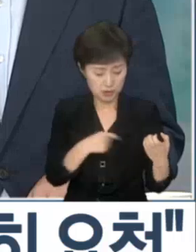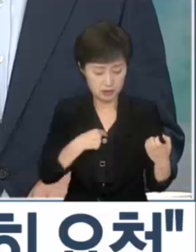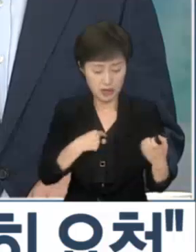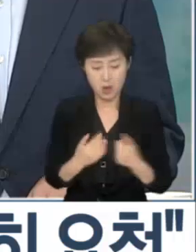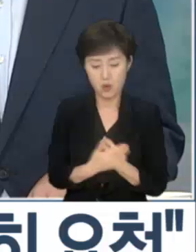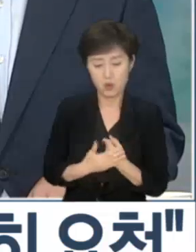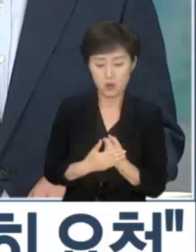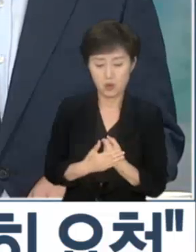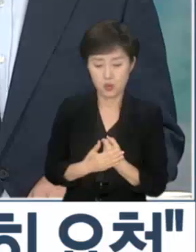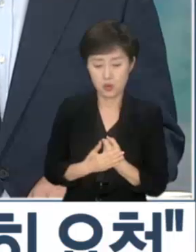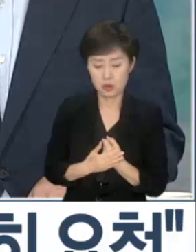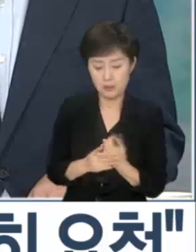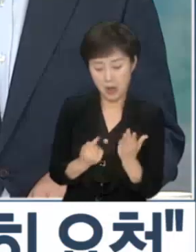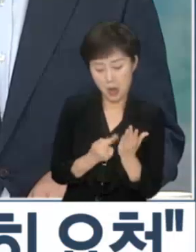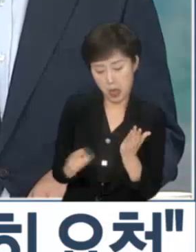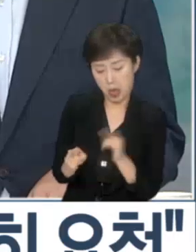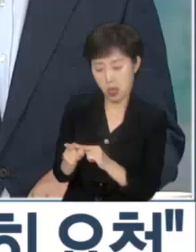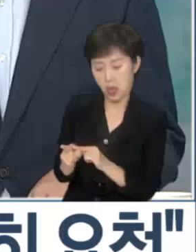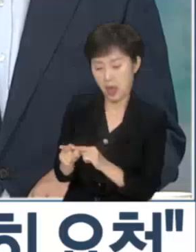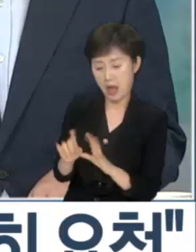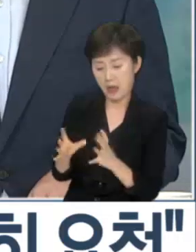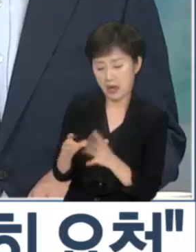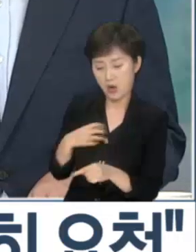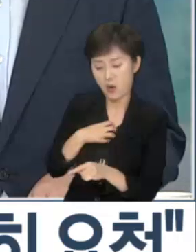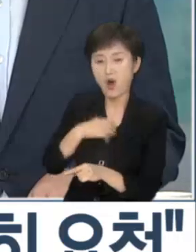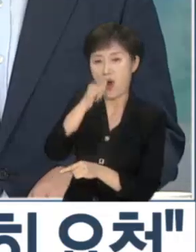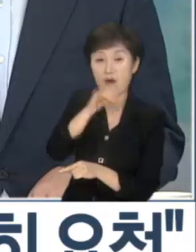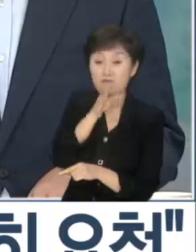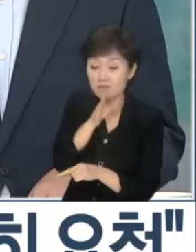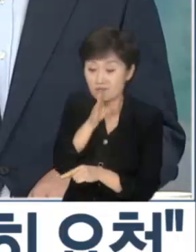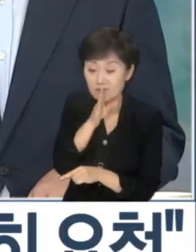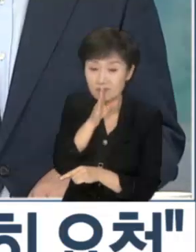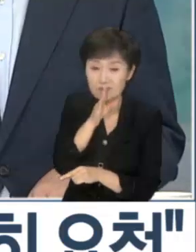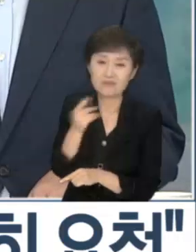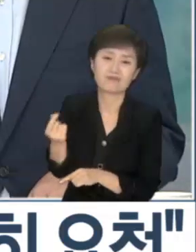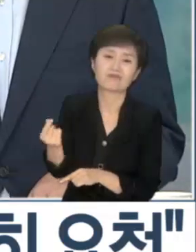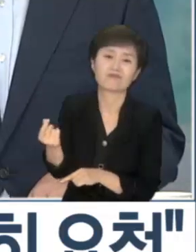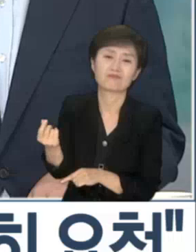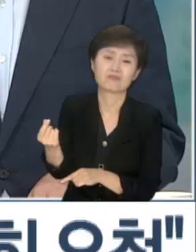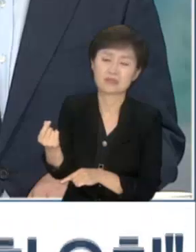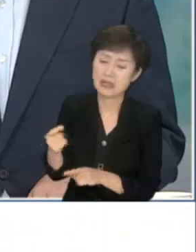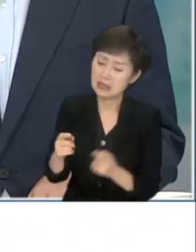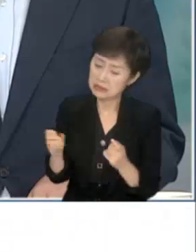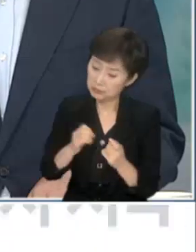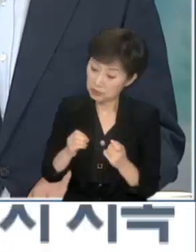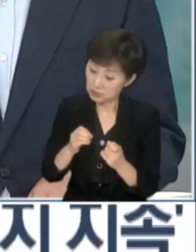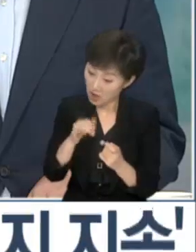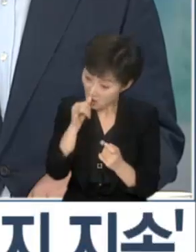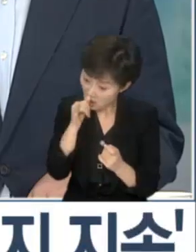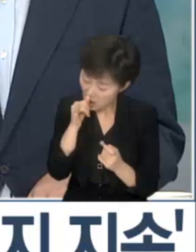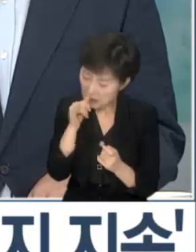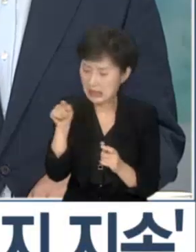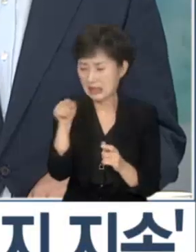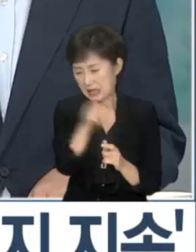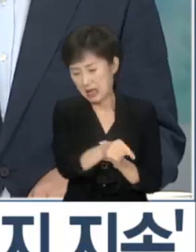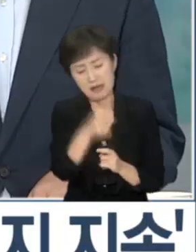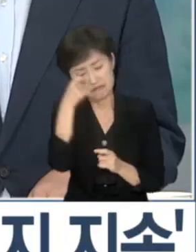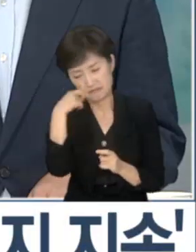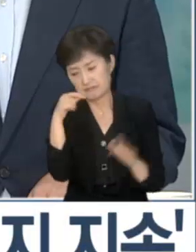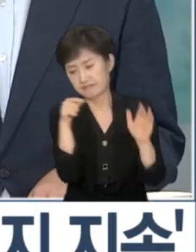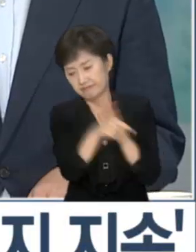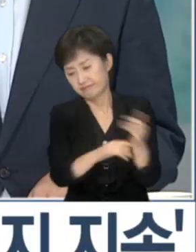이재명 대표의 진정성이 숨어 있지 않겠습니까 그러면 그만큼을 보고라도 저는 지금